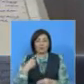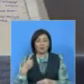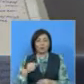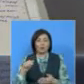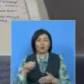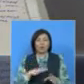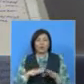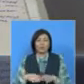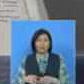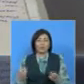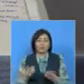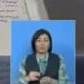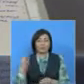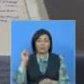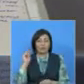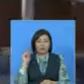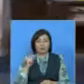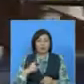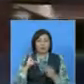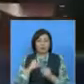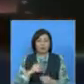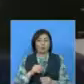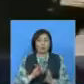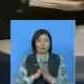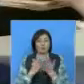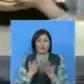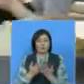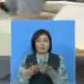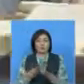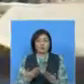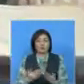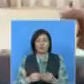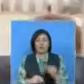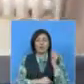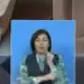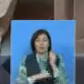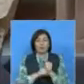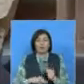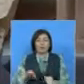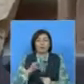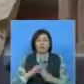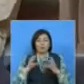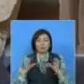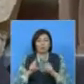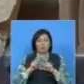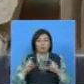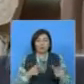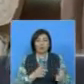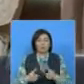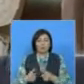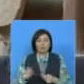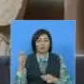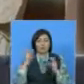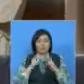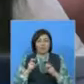дело, необходимо изучить как минимум 100 страниц. А к настоящему времени сотрудники областного госархива подготовили для